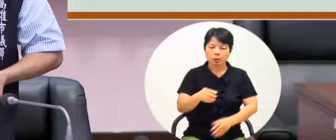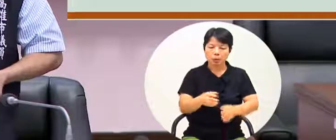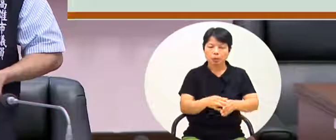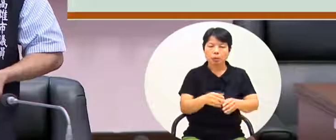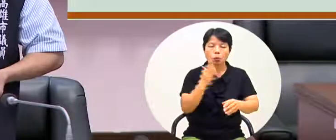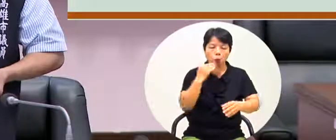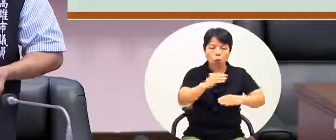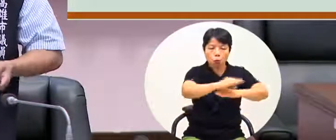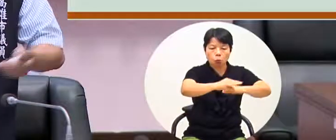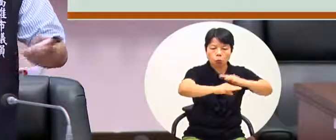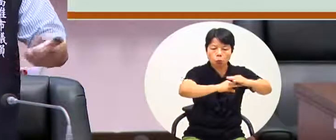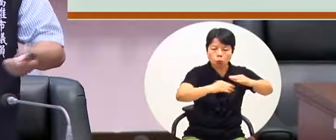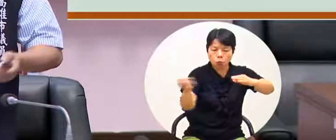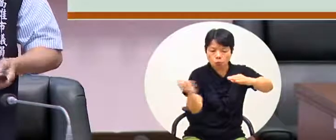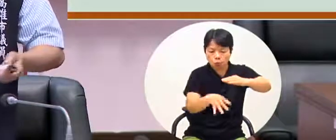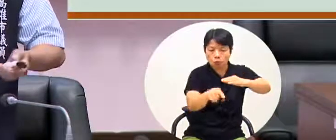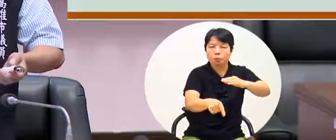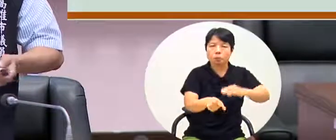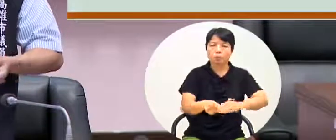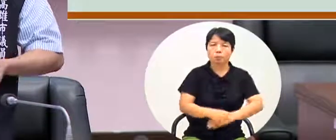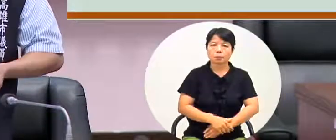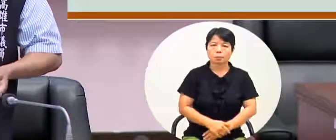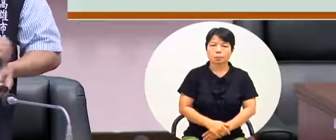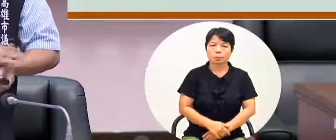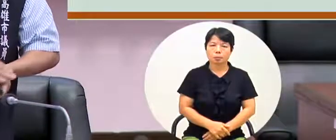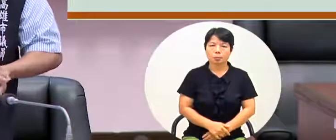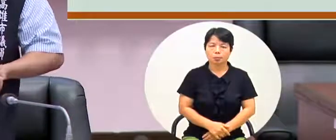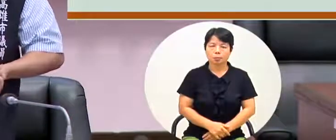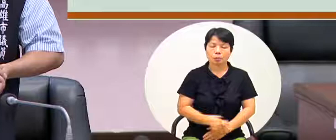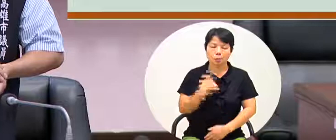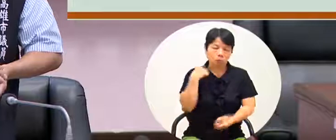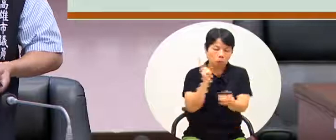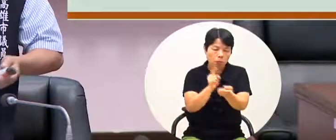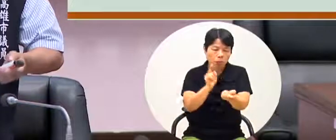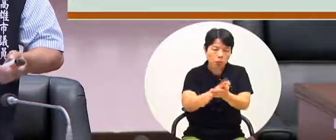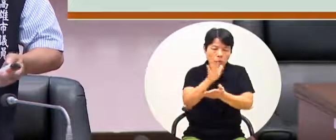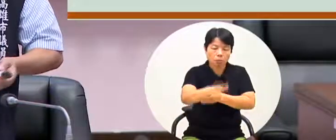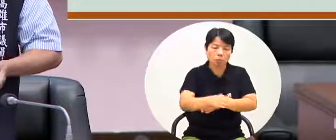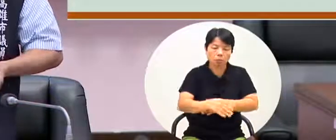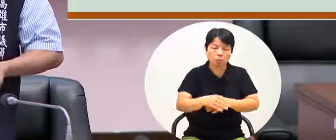个下骹吼，我想对着以后连锁村的这个路面吼，